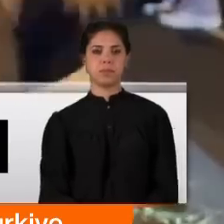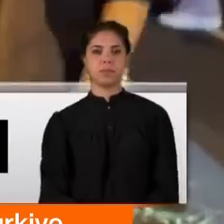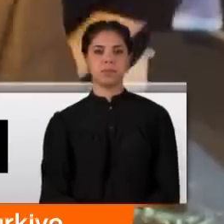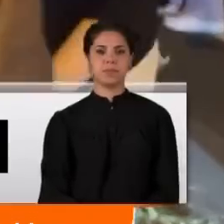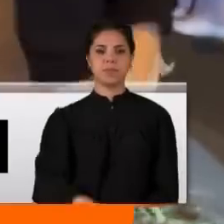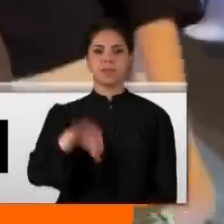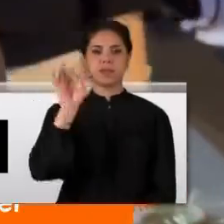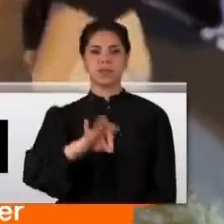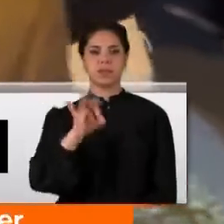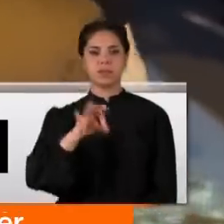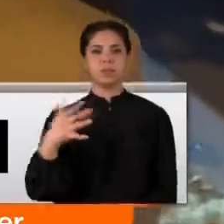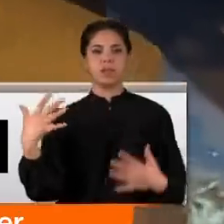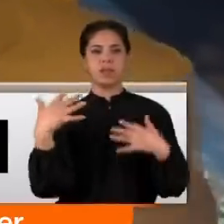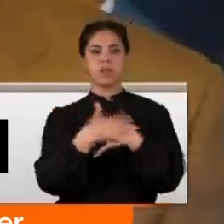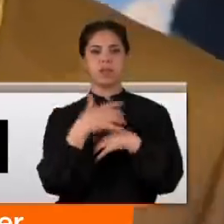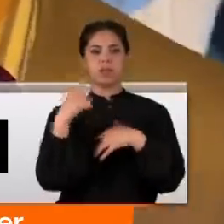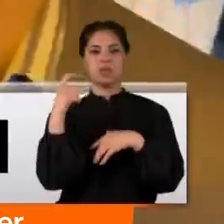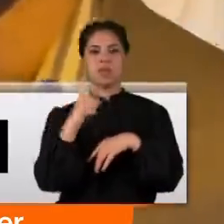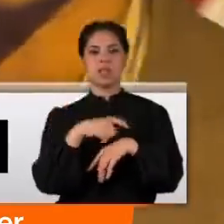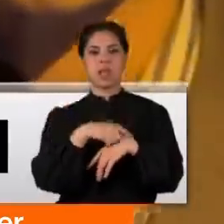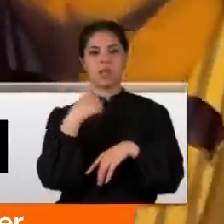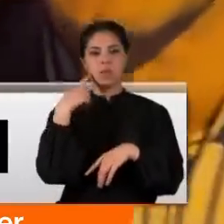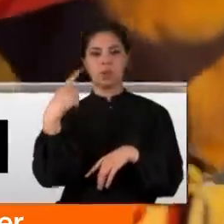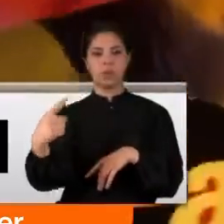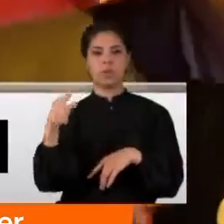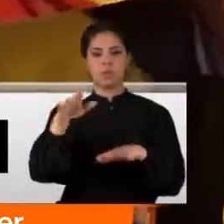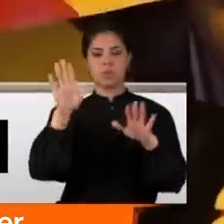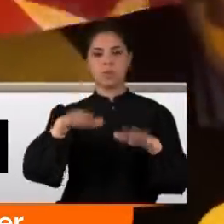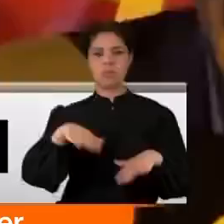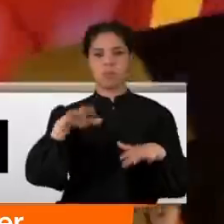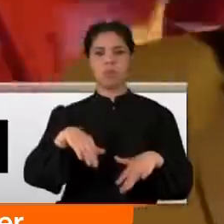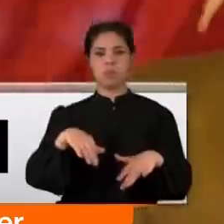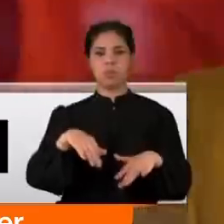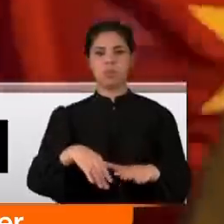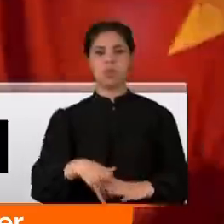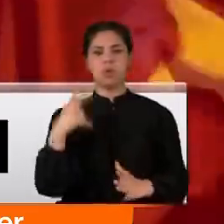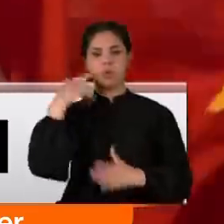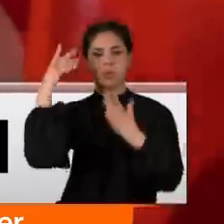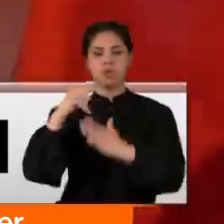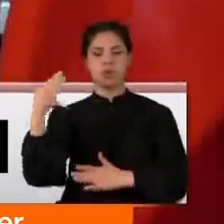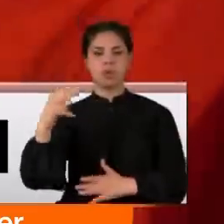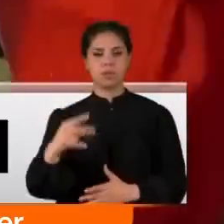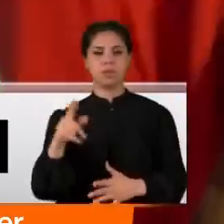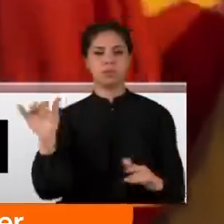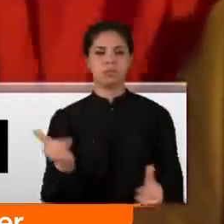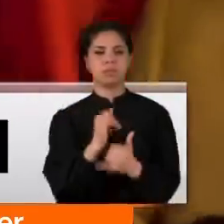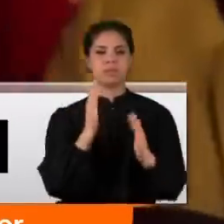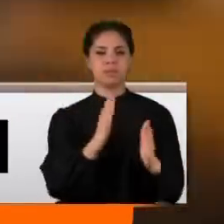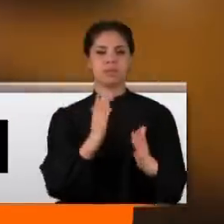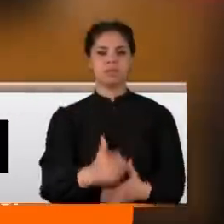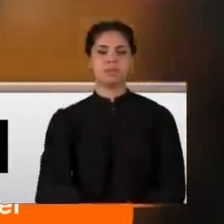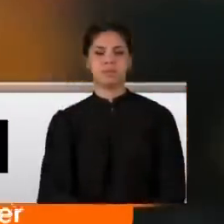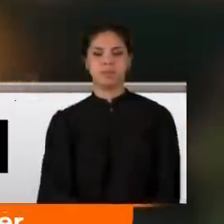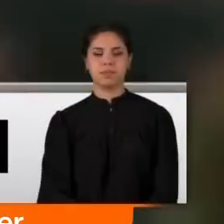şu an gece yarısında saatler Gece yarısına geliyor ve buradaki kutlama gösterileri devam ediyor